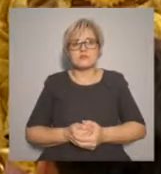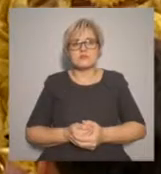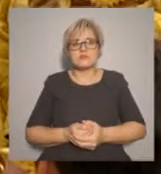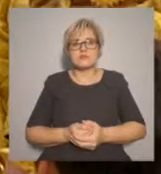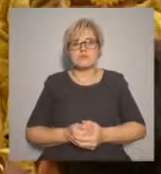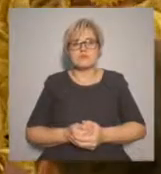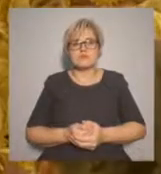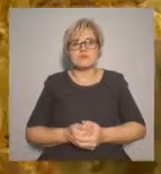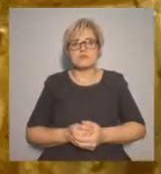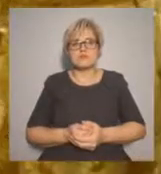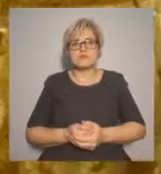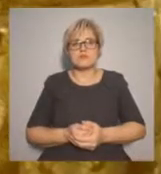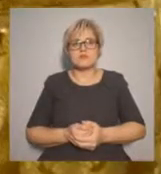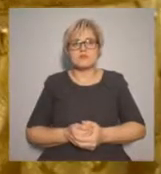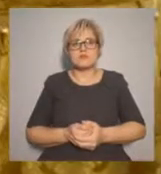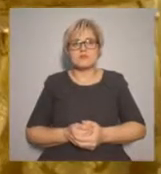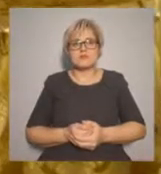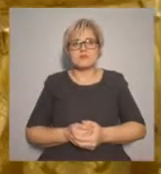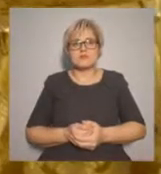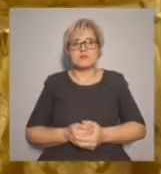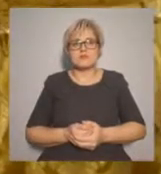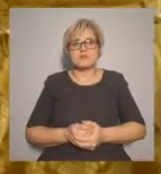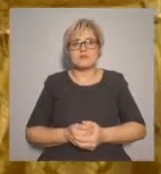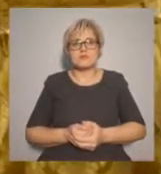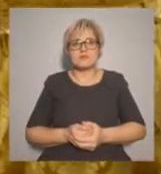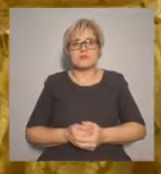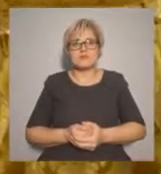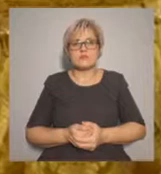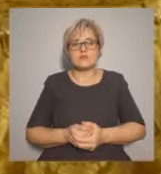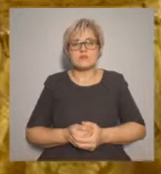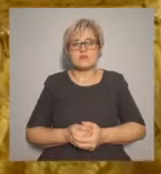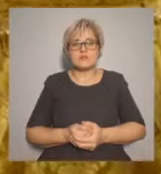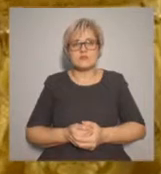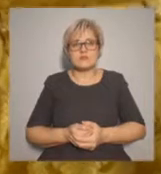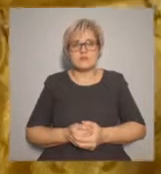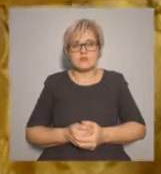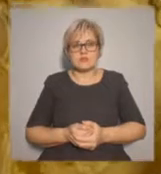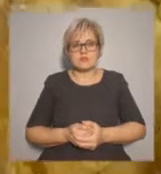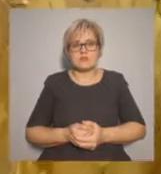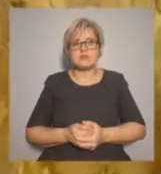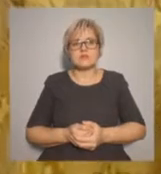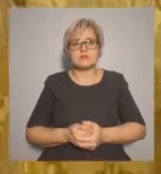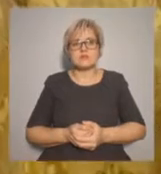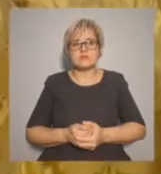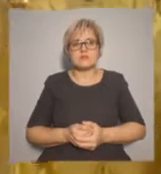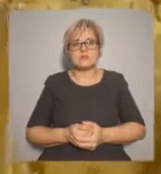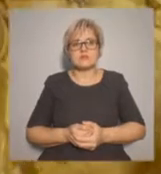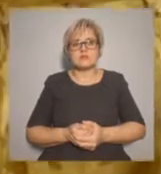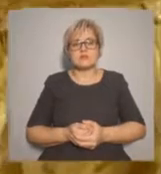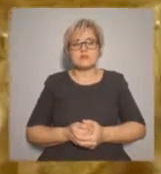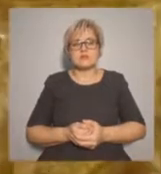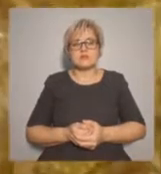Павла, митрополита Ханты-Мансийского и Сургутского, весь священнический и монашеский